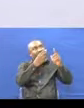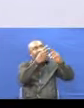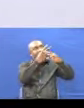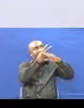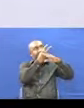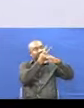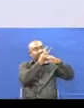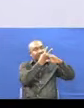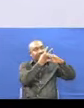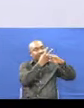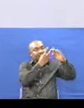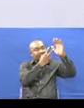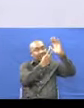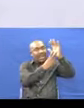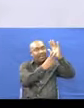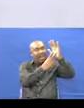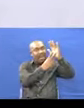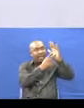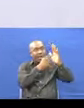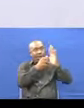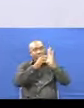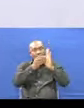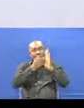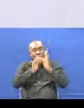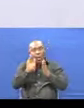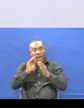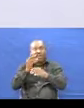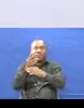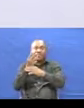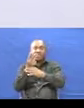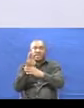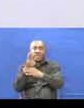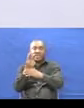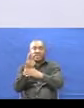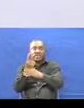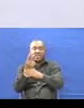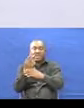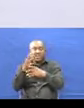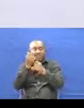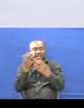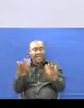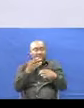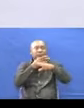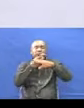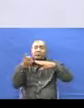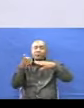saba kutoa mbili. Unapata nini? Saba ukitoa mbili inabaki ngapi?